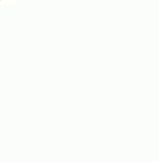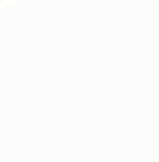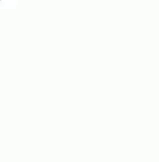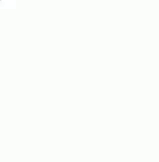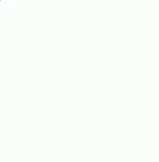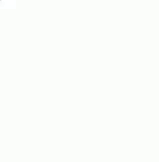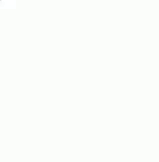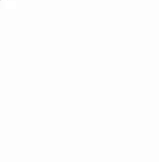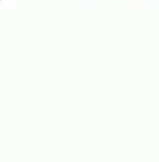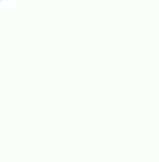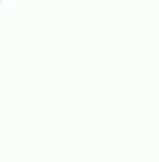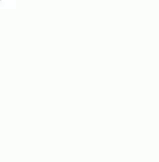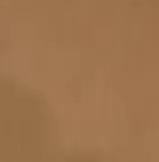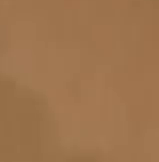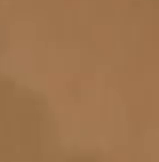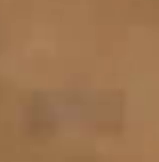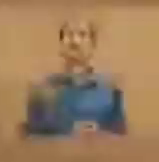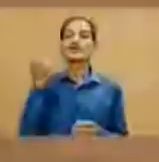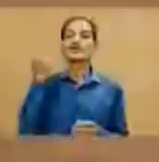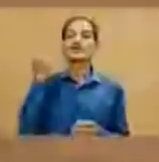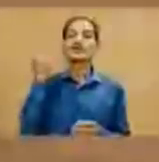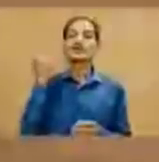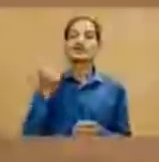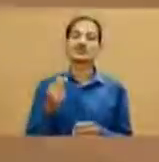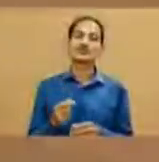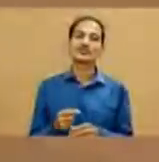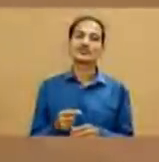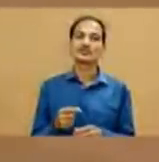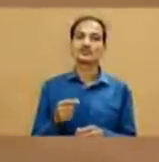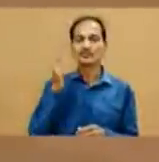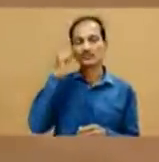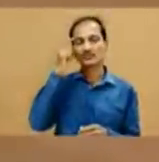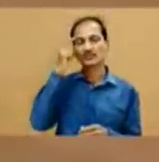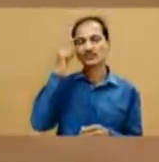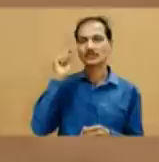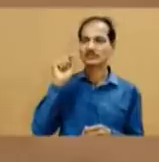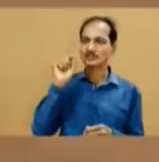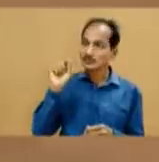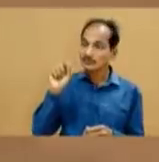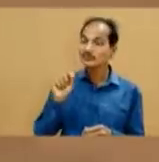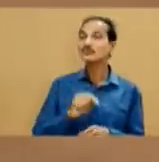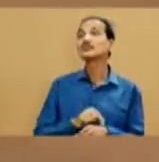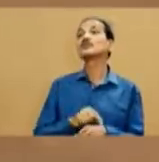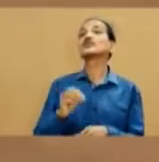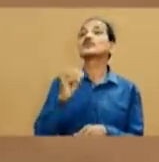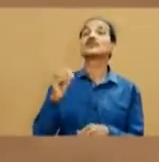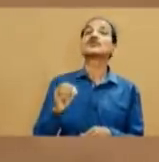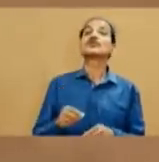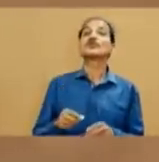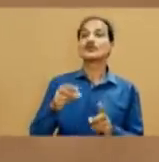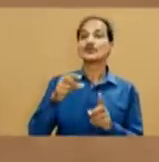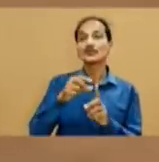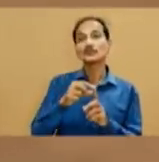ଆପଣମାନେ କିଛି ସମୟ ପୂର୍ବରୁ ଚିନ୍ତା କରନ୍ତୁ, ଯେଉଁ ସମୟରେ ଓଡ଼ିଶାରେ ପଞ୍ଜାବ, ହରିୟାଣା,